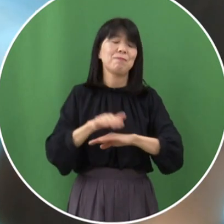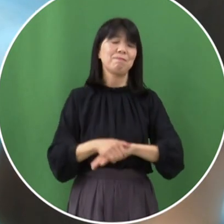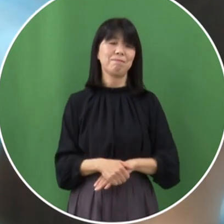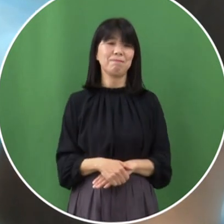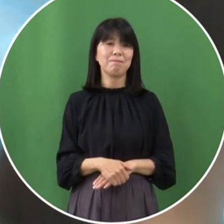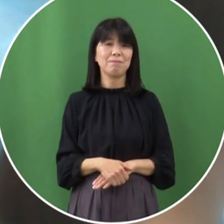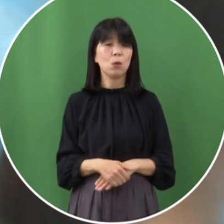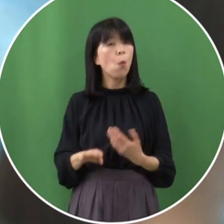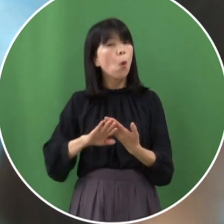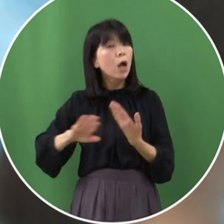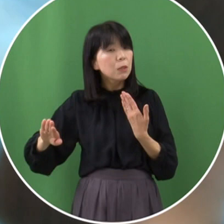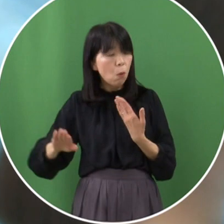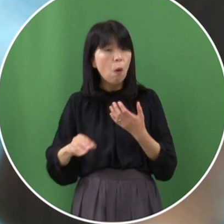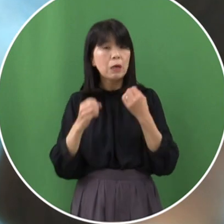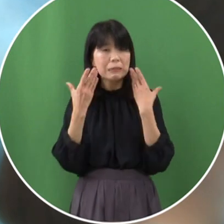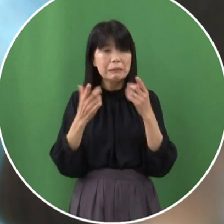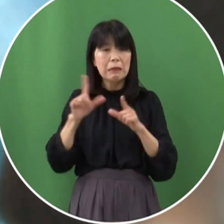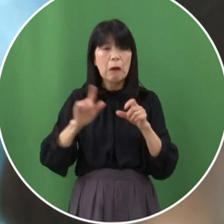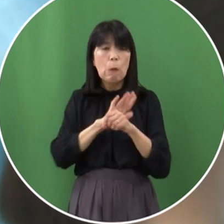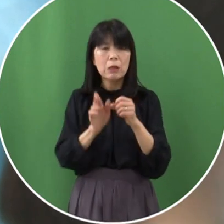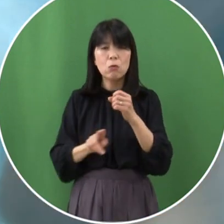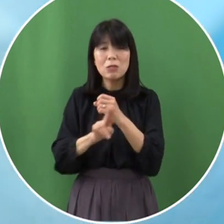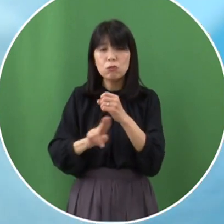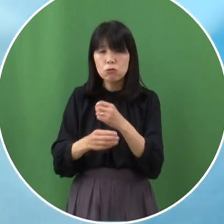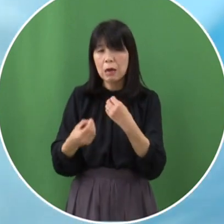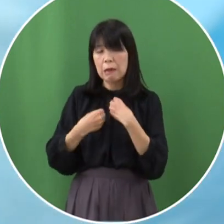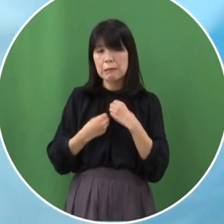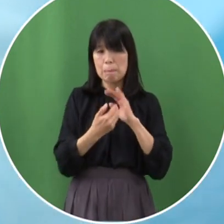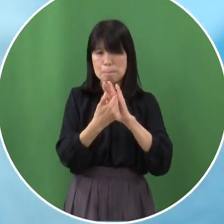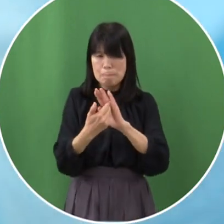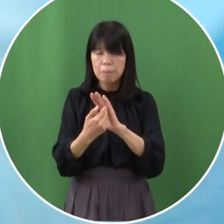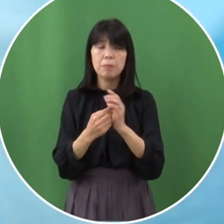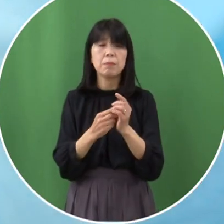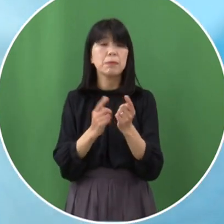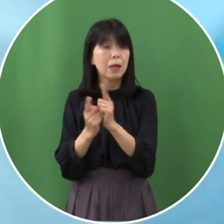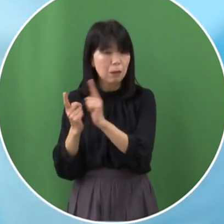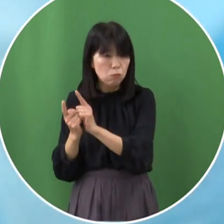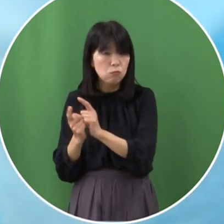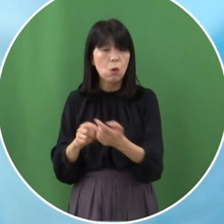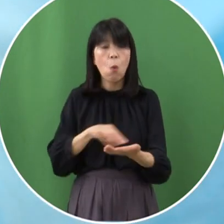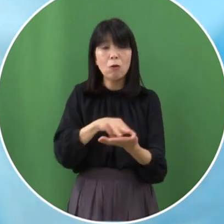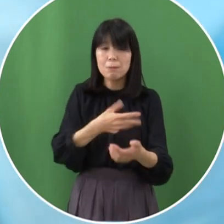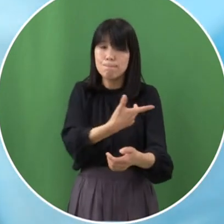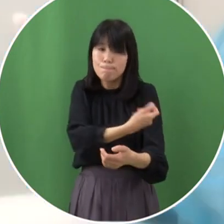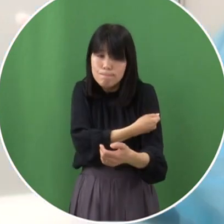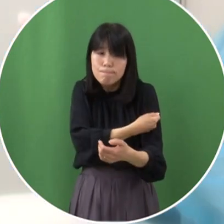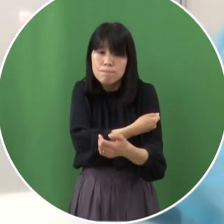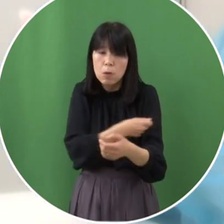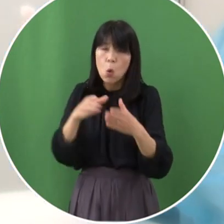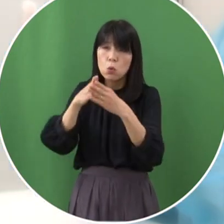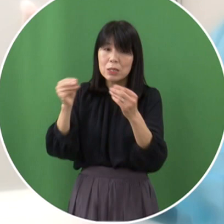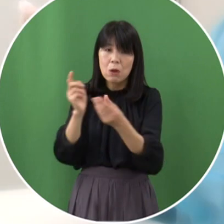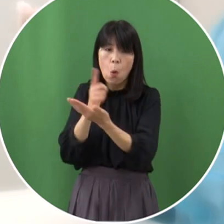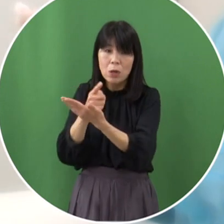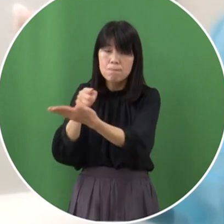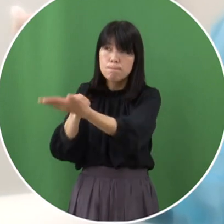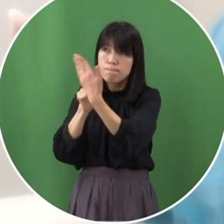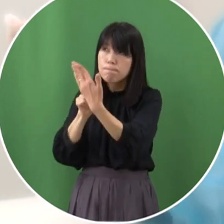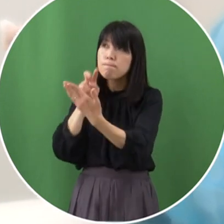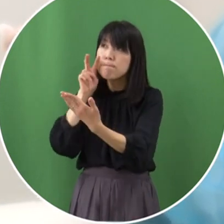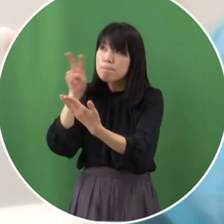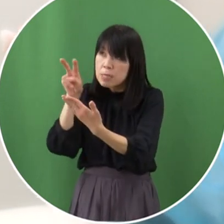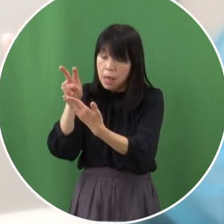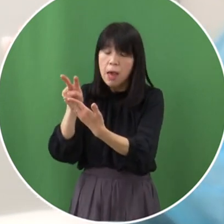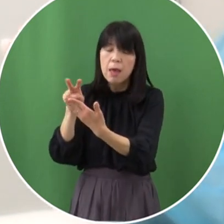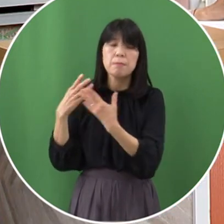その他、新型コロナウイルス感染症対策のほか、ワクチン接種につきましても国の方針に従い引き続き実施してい